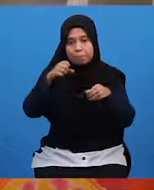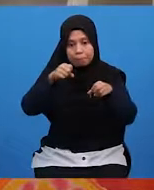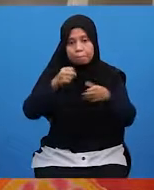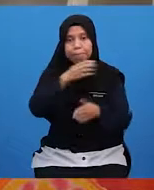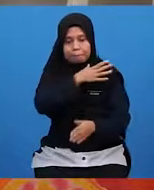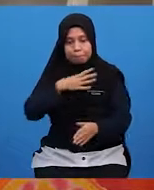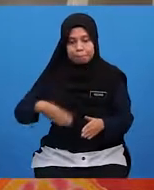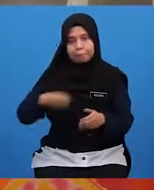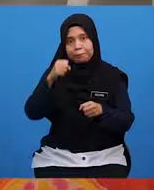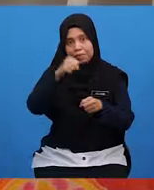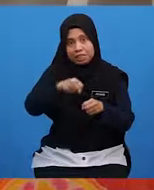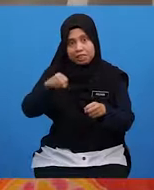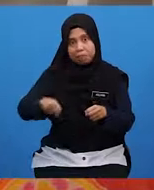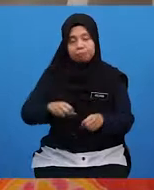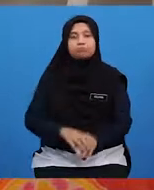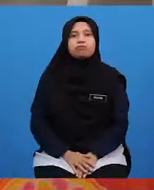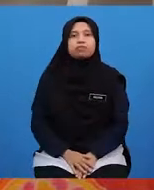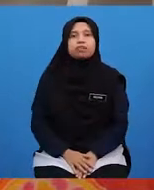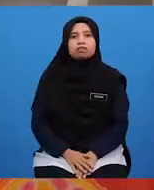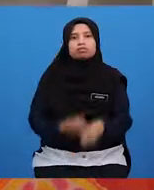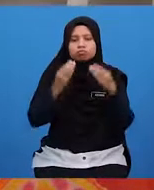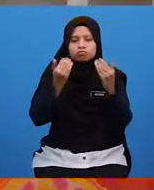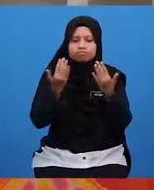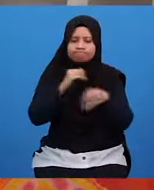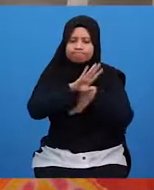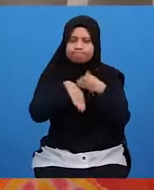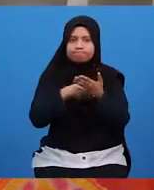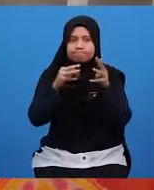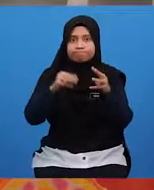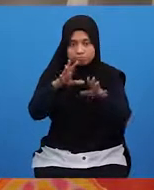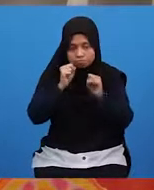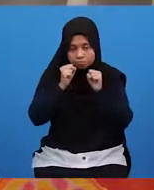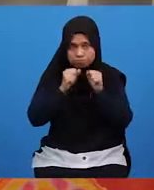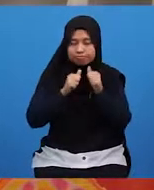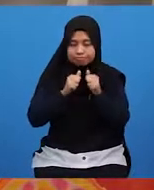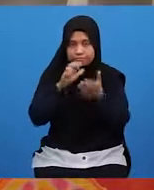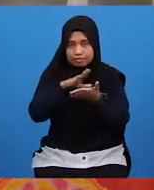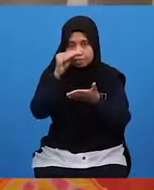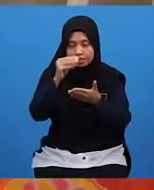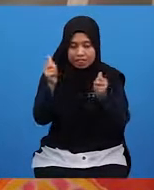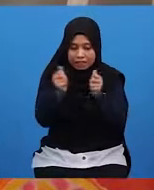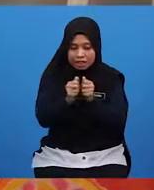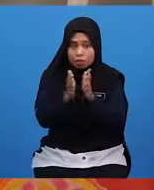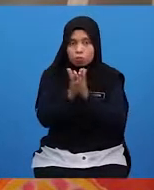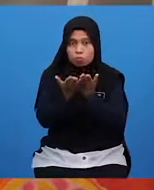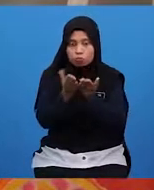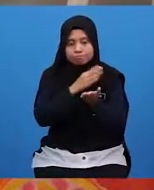Cikgu berharap semua murid dapat mengikuti episod ini dengan bersedia dengan buku nota dan